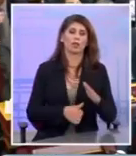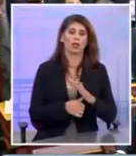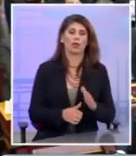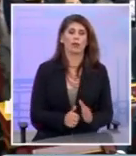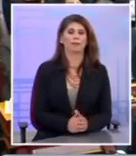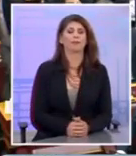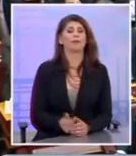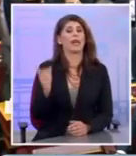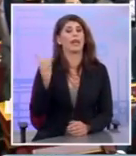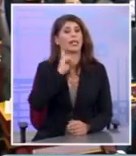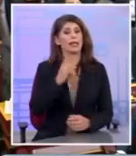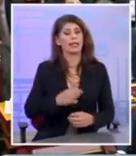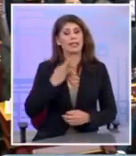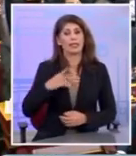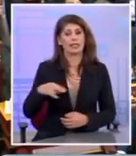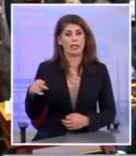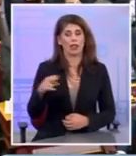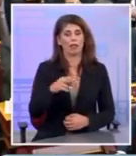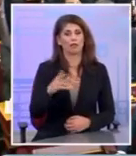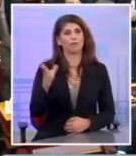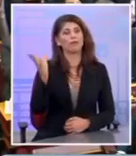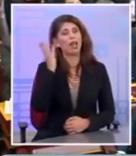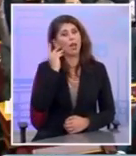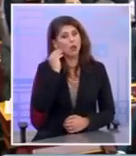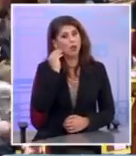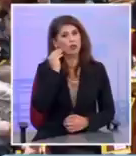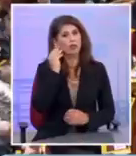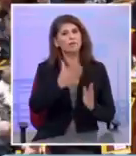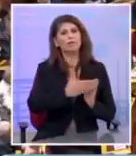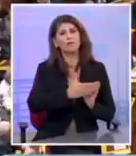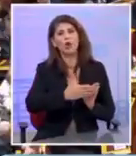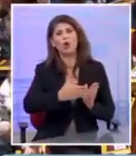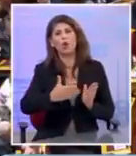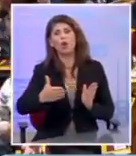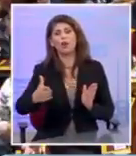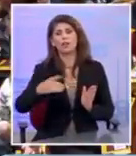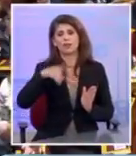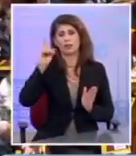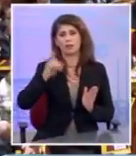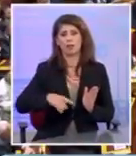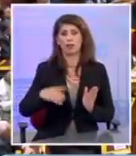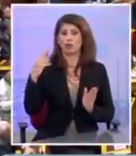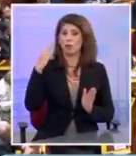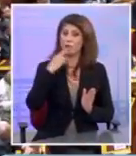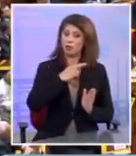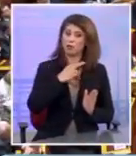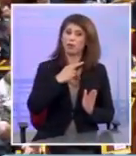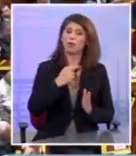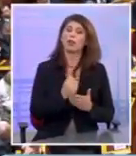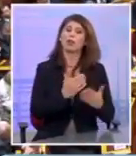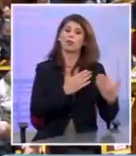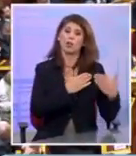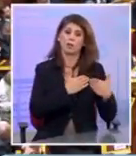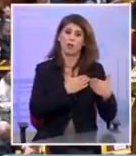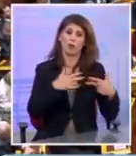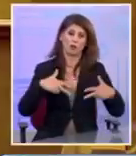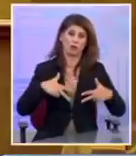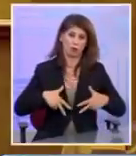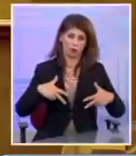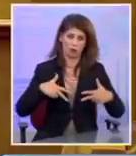Κυρίες και κύριοι συνάδελφοι, ακούγοντας όλες αυτές τις μέρες τον Πρωθυπουργό και τους αρμόδιους